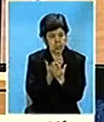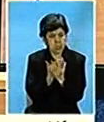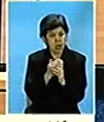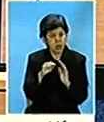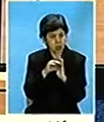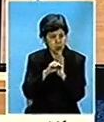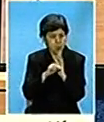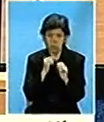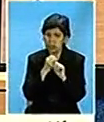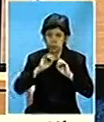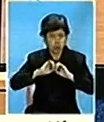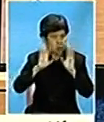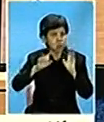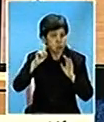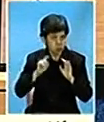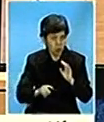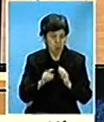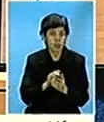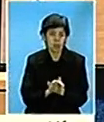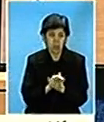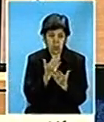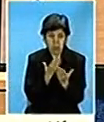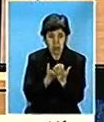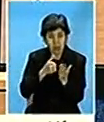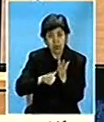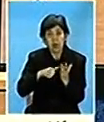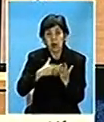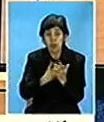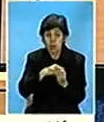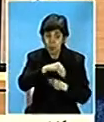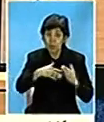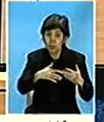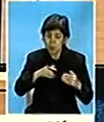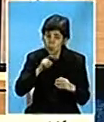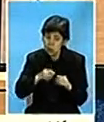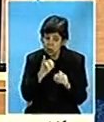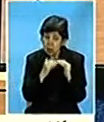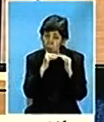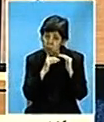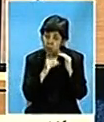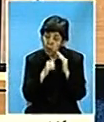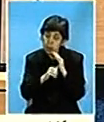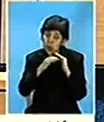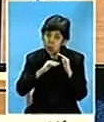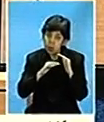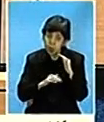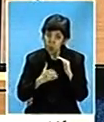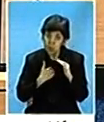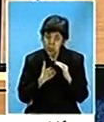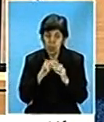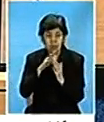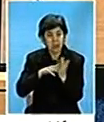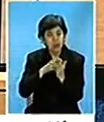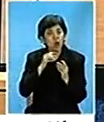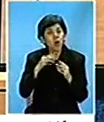ลังให้เข้มงวดกว่านี้การจัดเก็บรายได้ถ้ามีความจำเป็นต้องลดทอนภาษีบางประเภทลงตามนโยบ